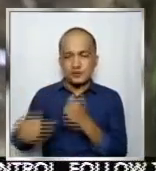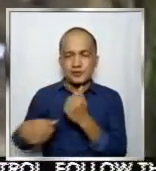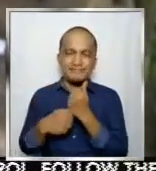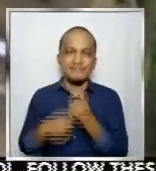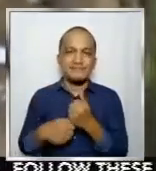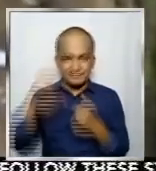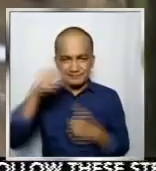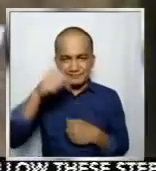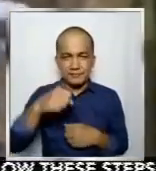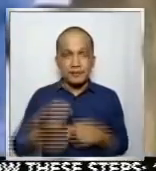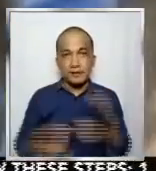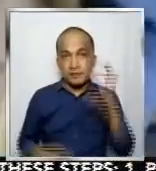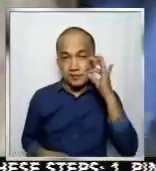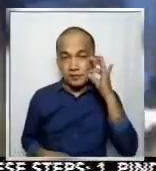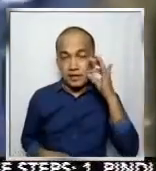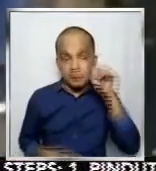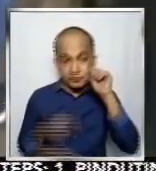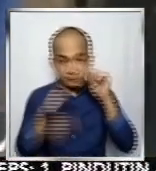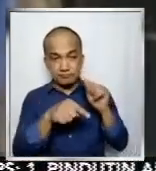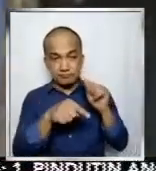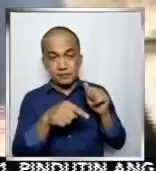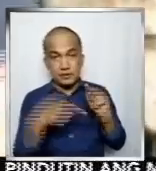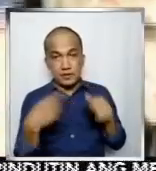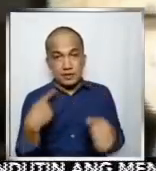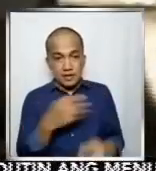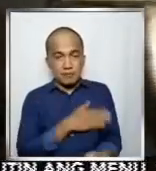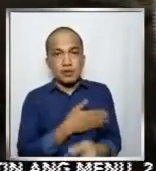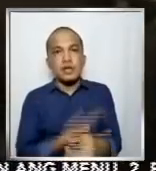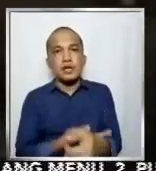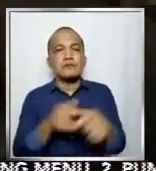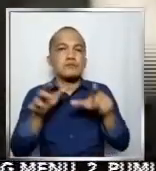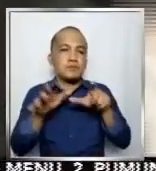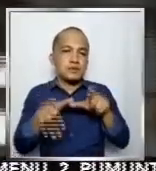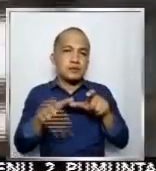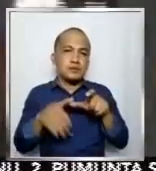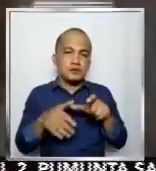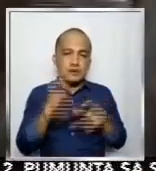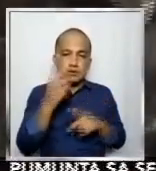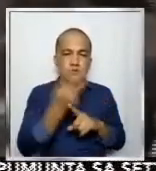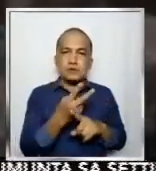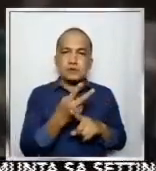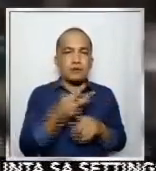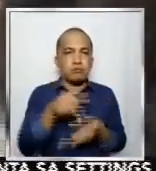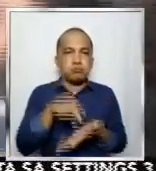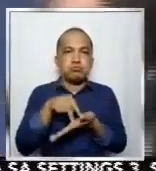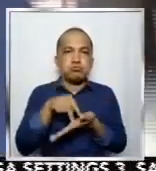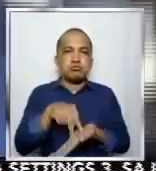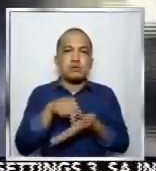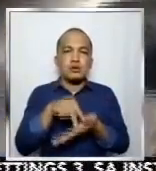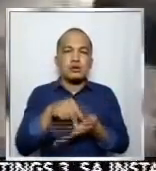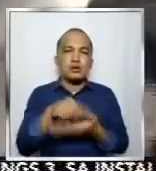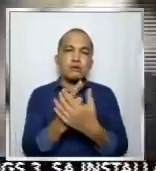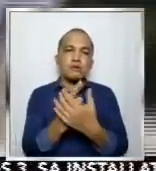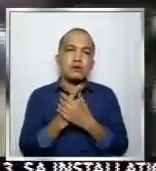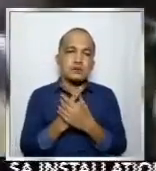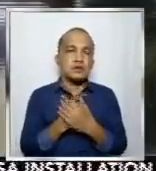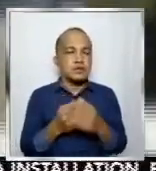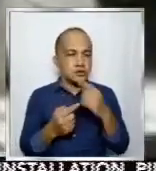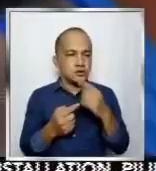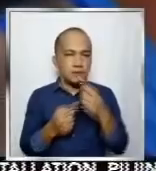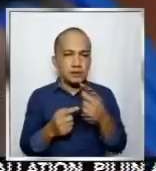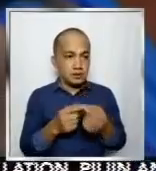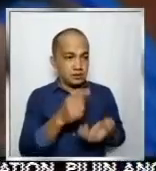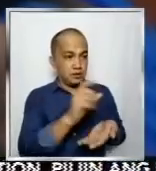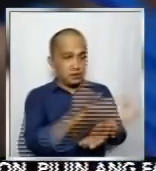Ablona naman na may anak na PWD at 2 buwan nang walang trabaho dahil sa quarantine, ilalaan daw ang nakuhang ayuda sa gamot at